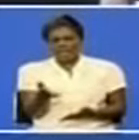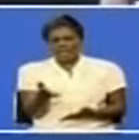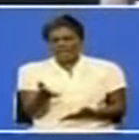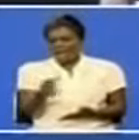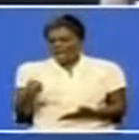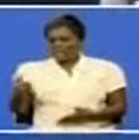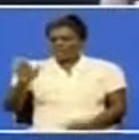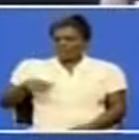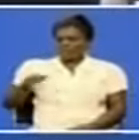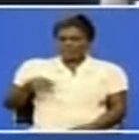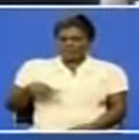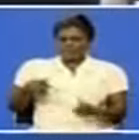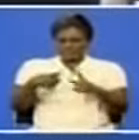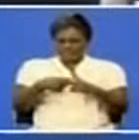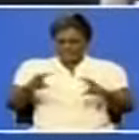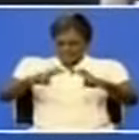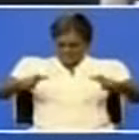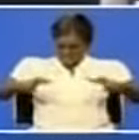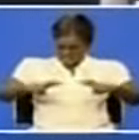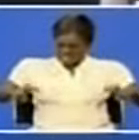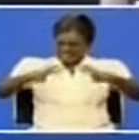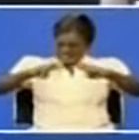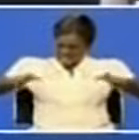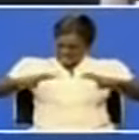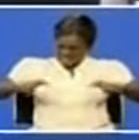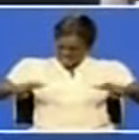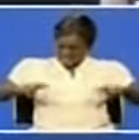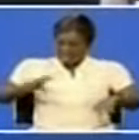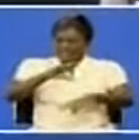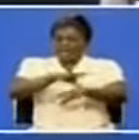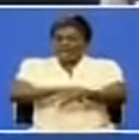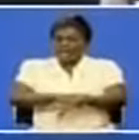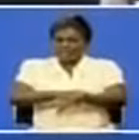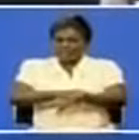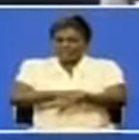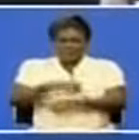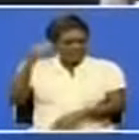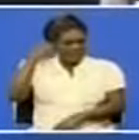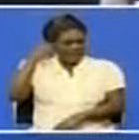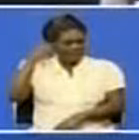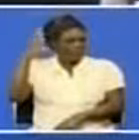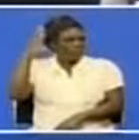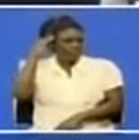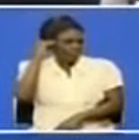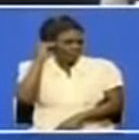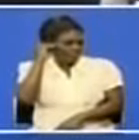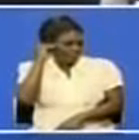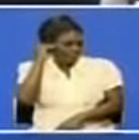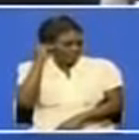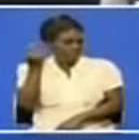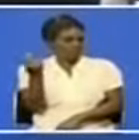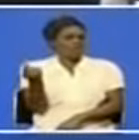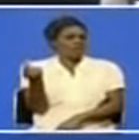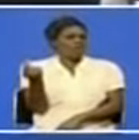wenye tulikuwa nao tukaanza kumtafuta. Kumtafuta ndio tukampata juu akili yake si she's